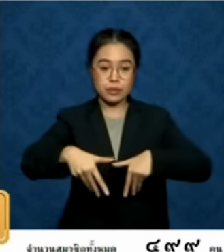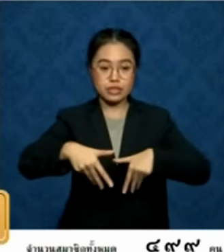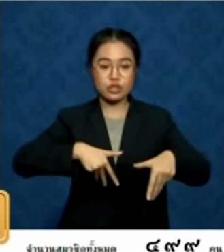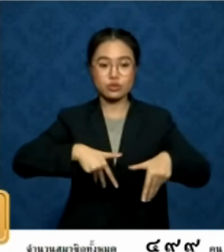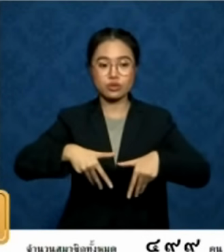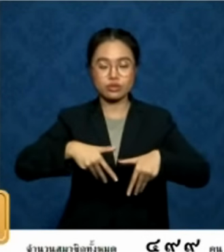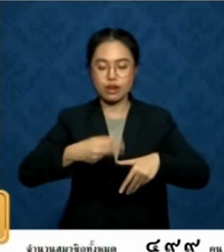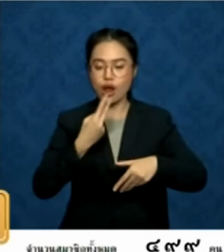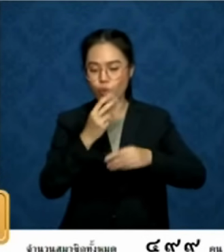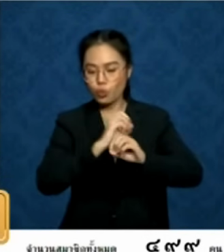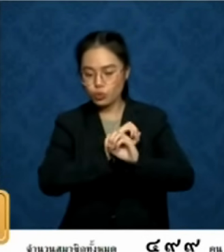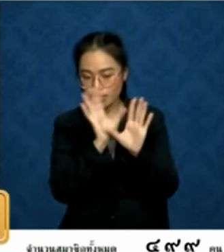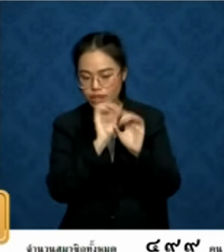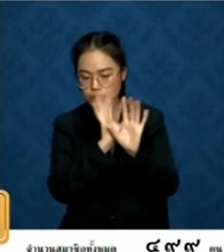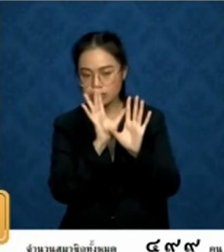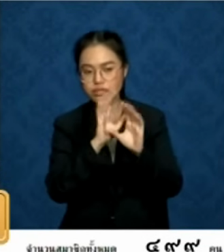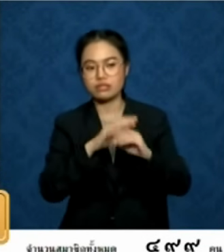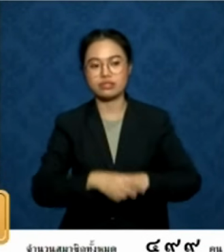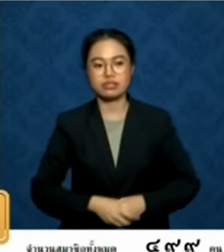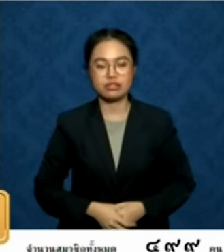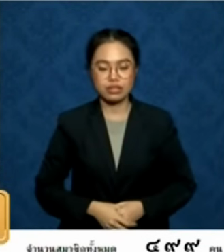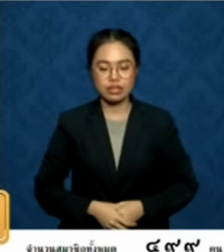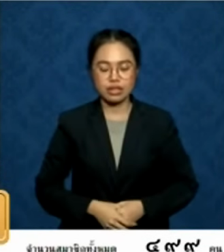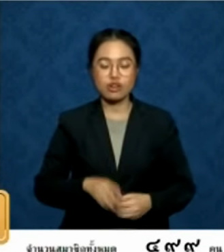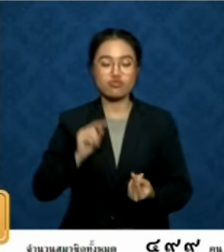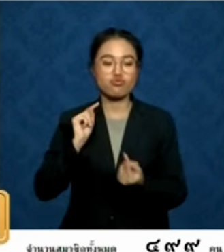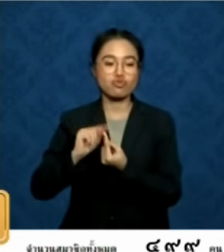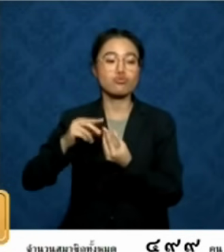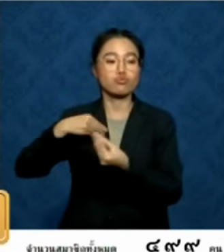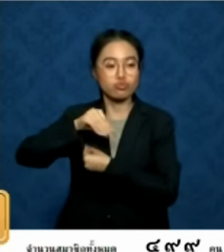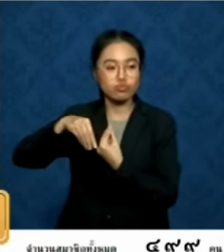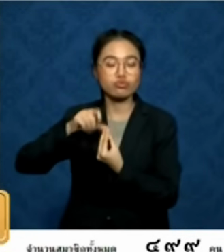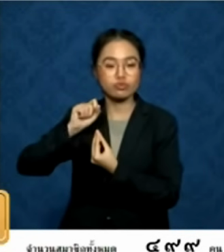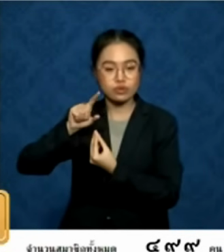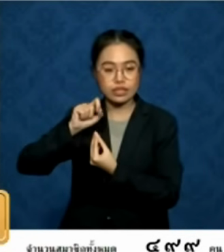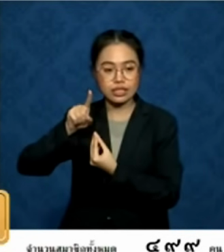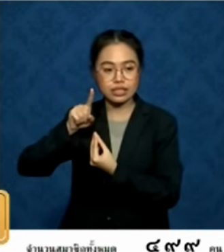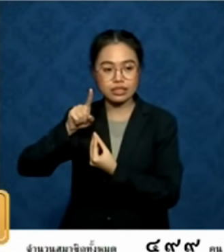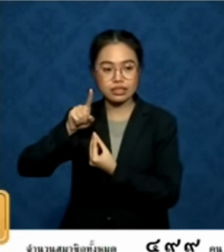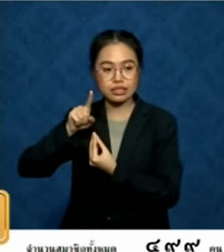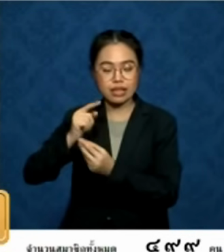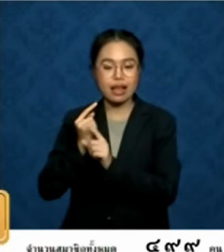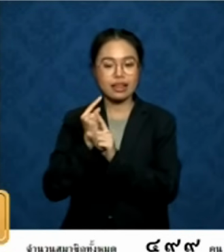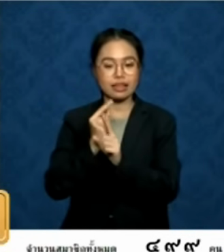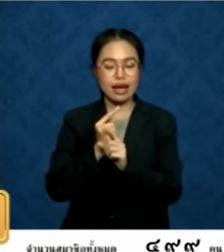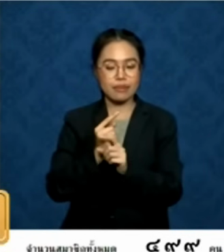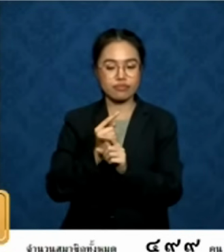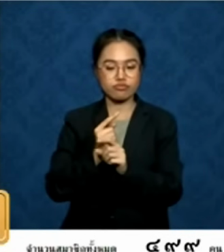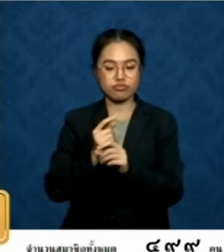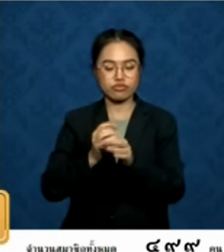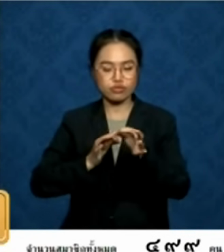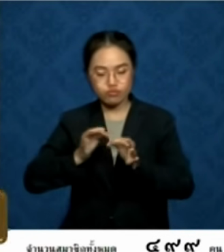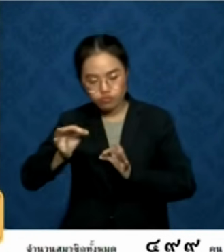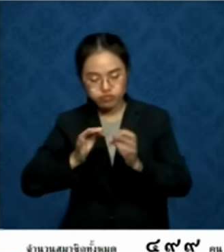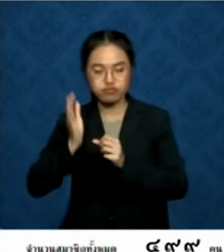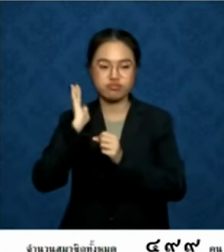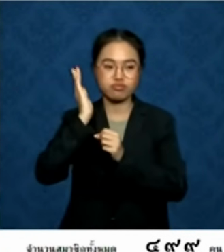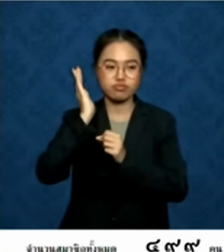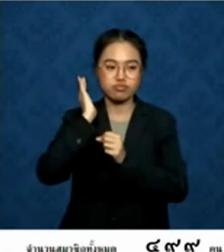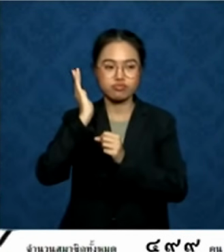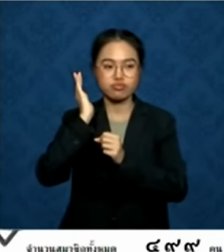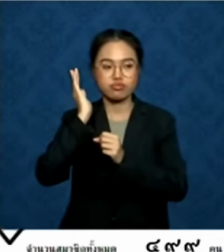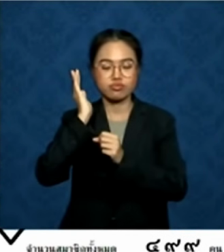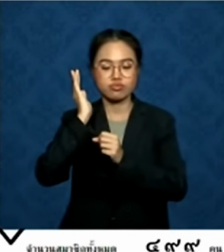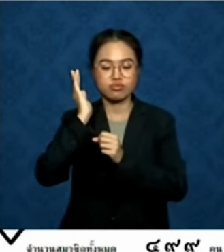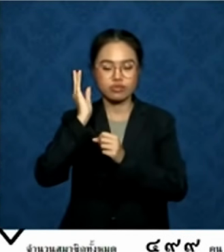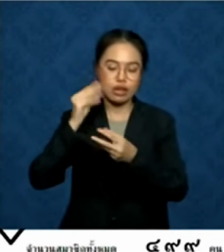รมภาวะเศรษฐกิจทั่วไปตามที่แถลงภาวะเศรษฐกิจของสภาพัฒนา